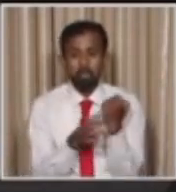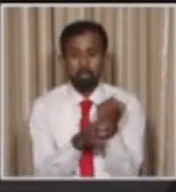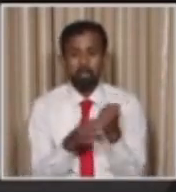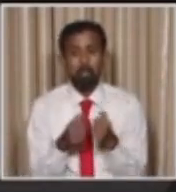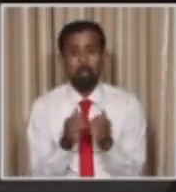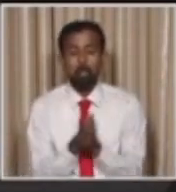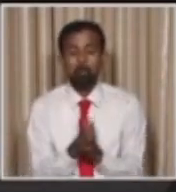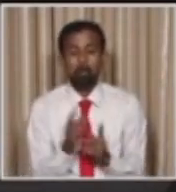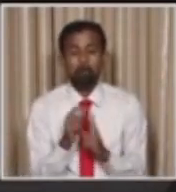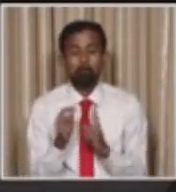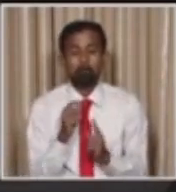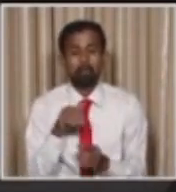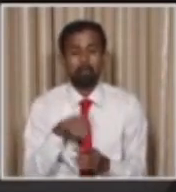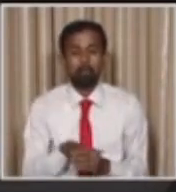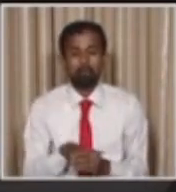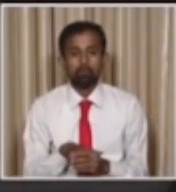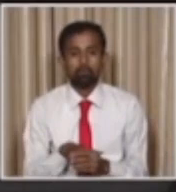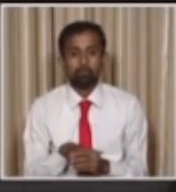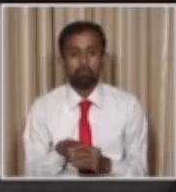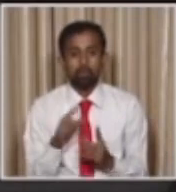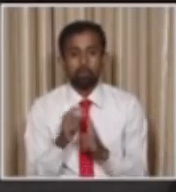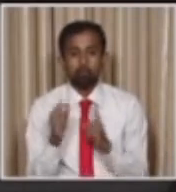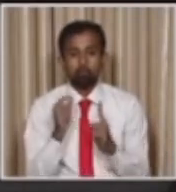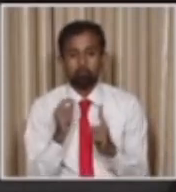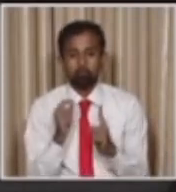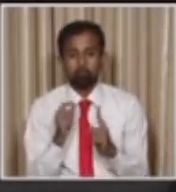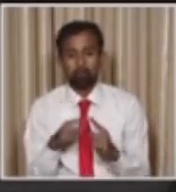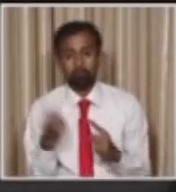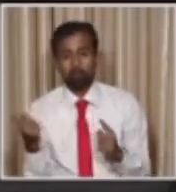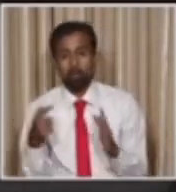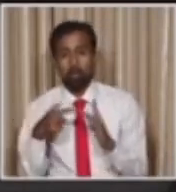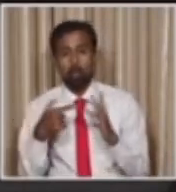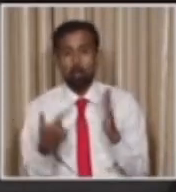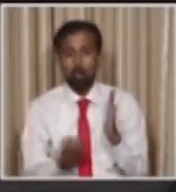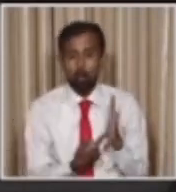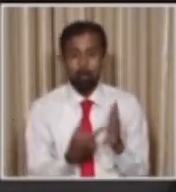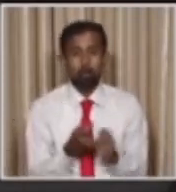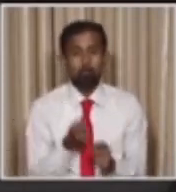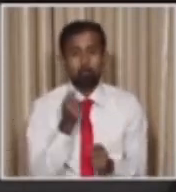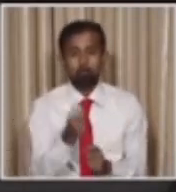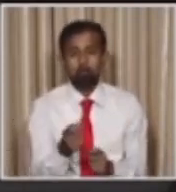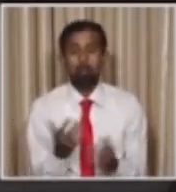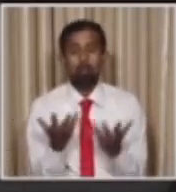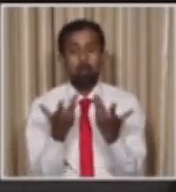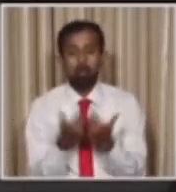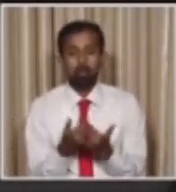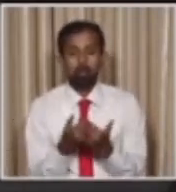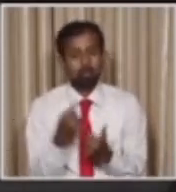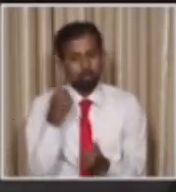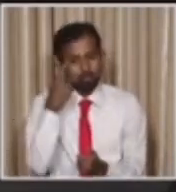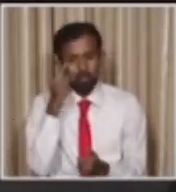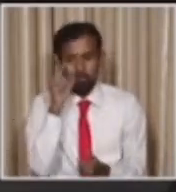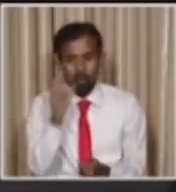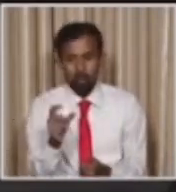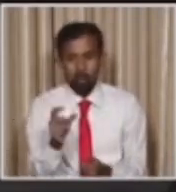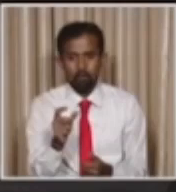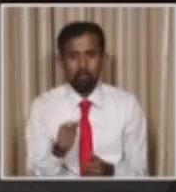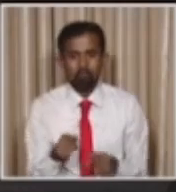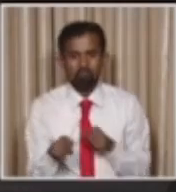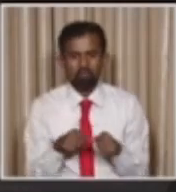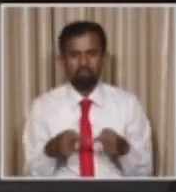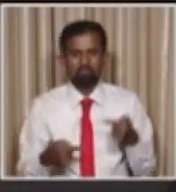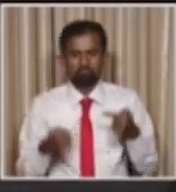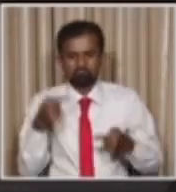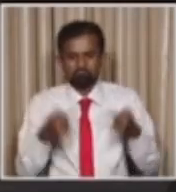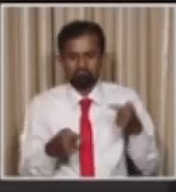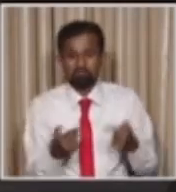මේ පාර්ලිමේන්තුවේ? මේ පාර්ලිමේන්තුව සඳහා අමතර දීමනා කොච්චර ගෙවනවද? මේවා අපි කල්පනා කරන්න. ඒ නිසා මෙවැනි විවාද